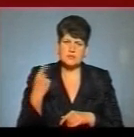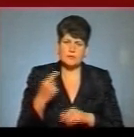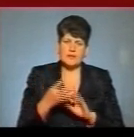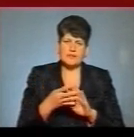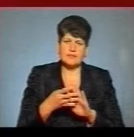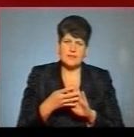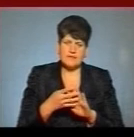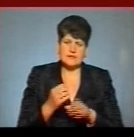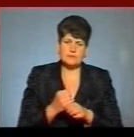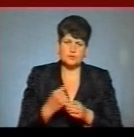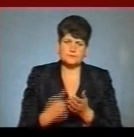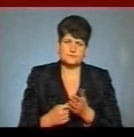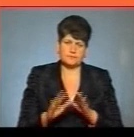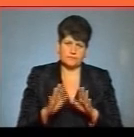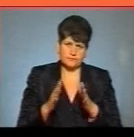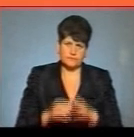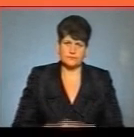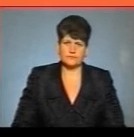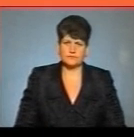9 лабораторно підтверджених випадків.